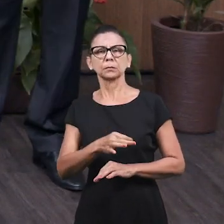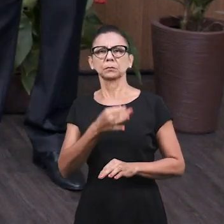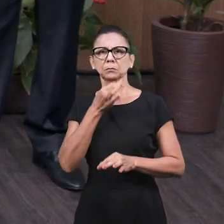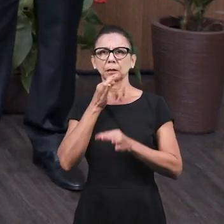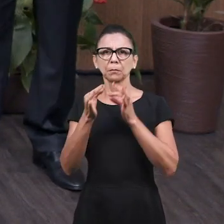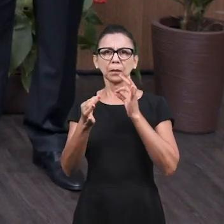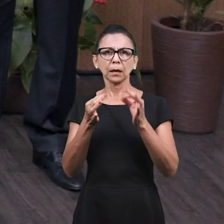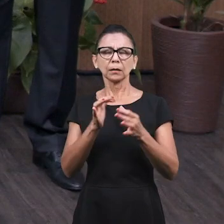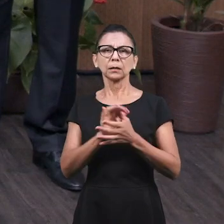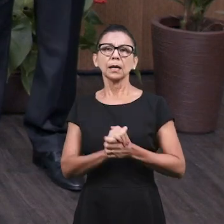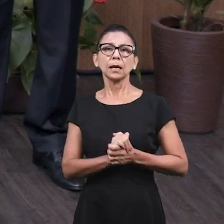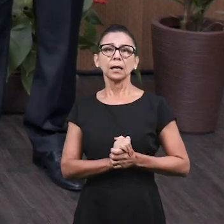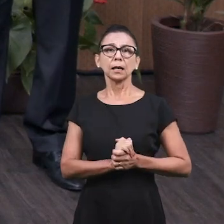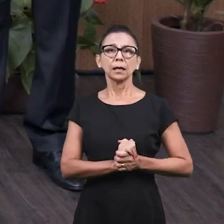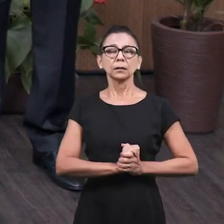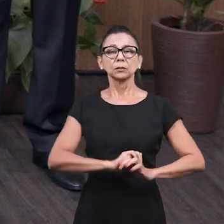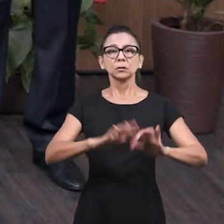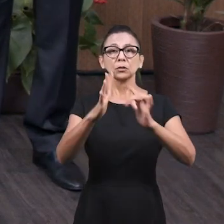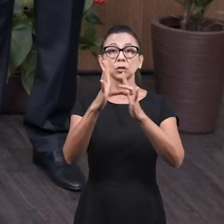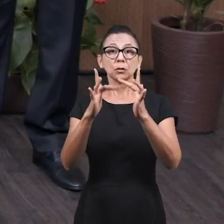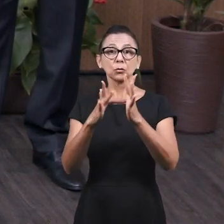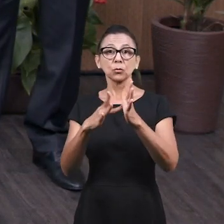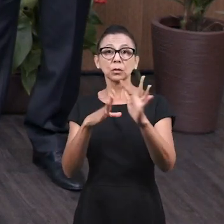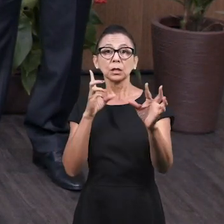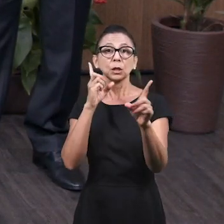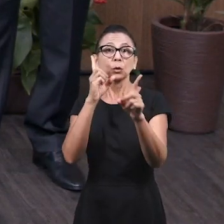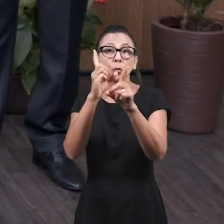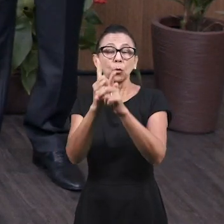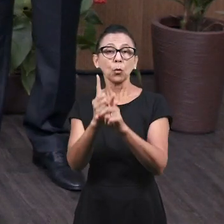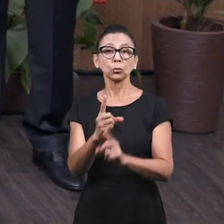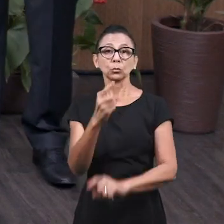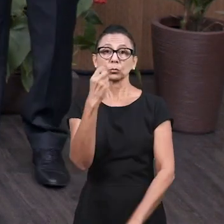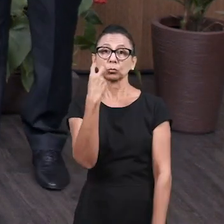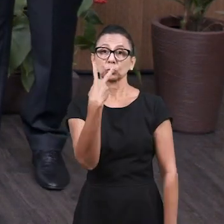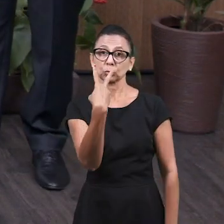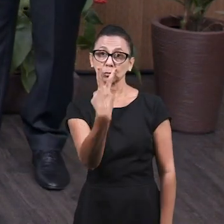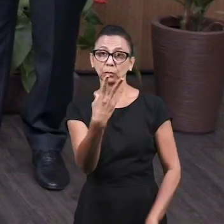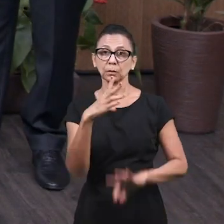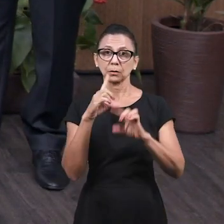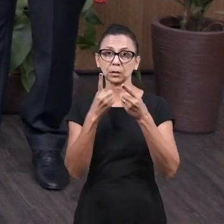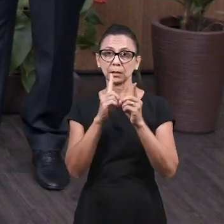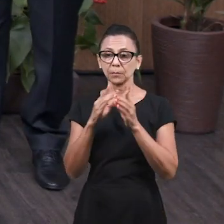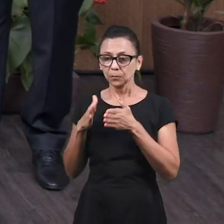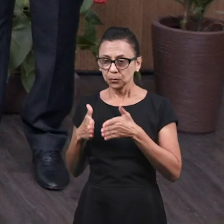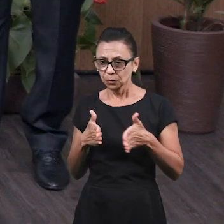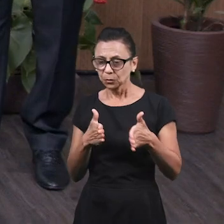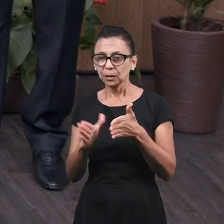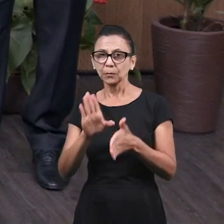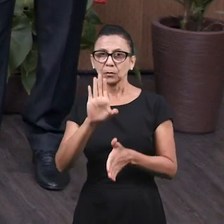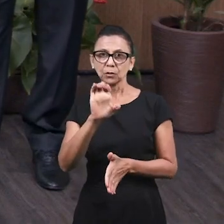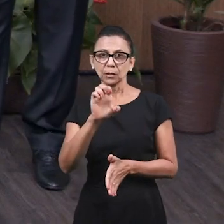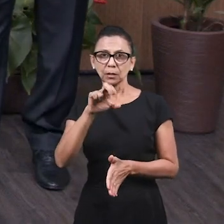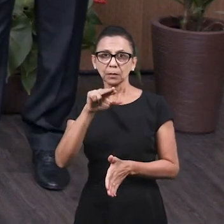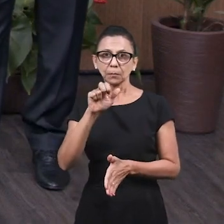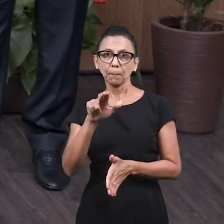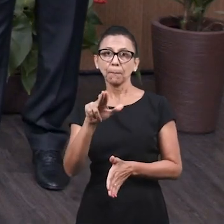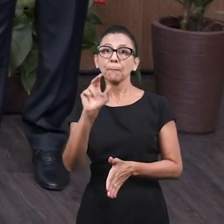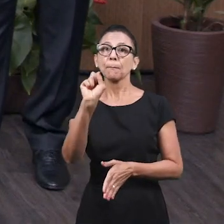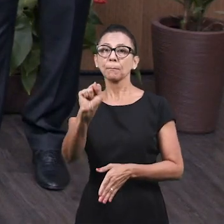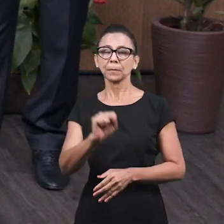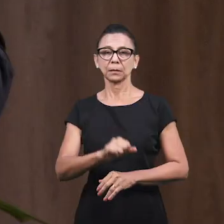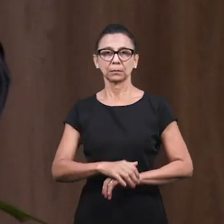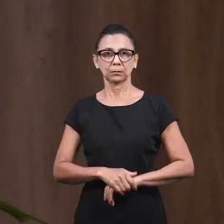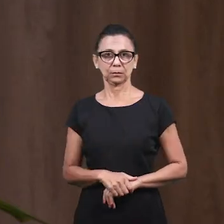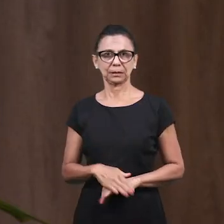прислали комментарии о встрече Господа Иисуса с двумя учениками на дороге в Эммаус.